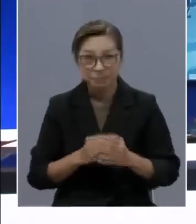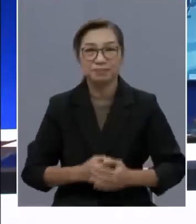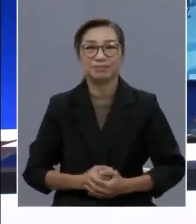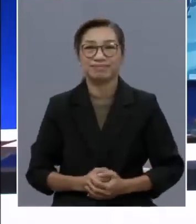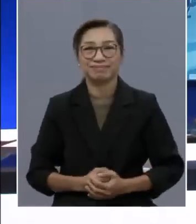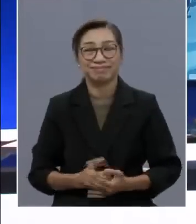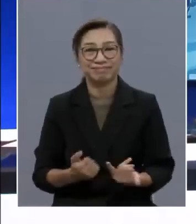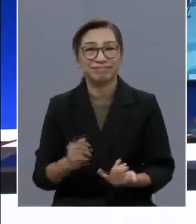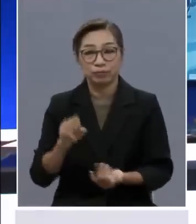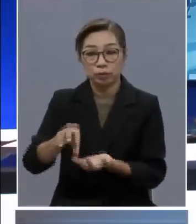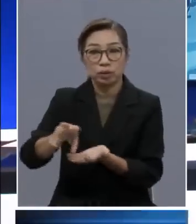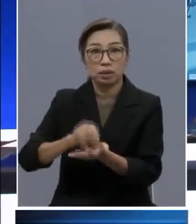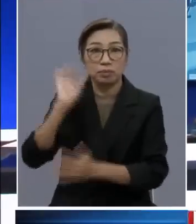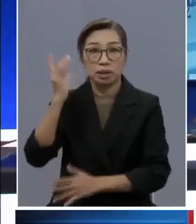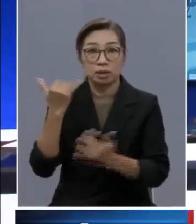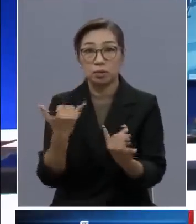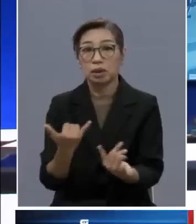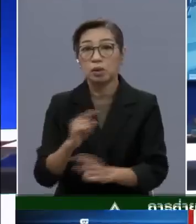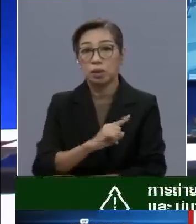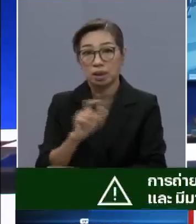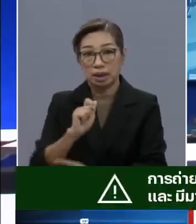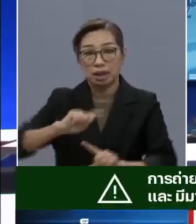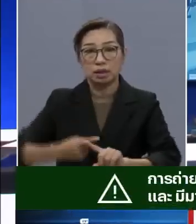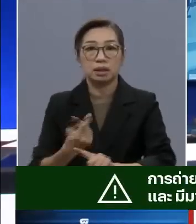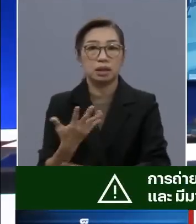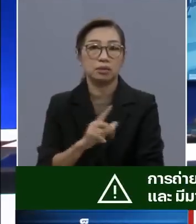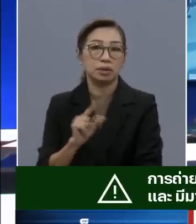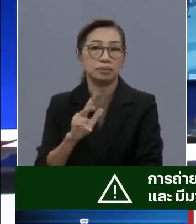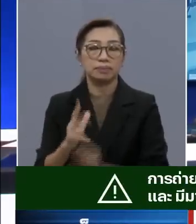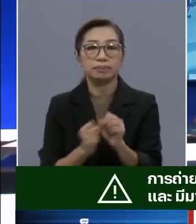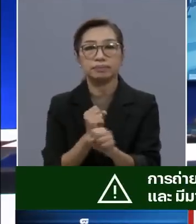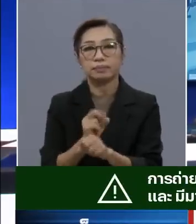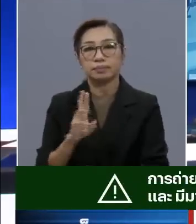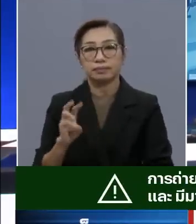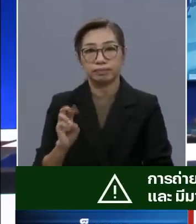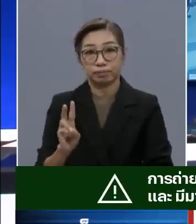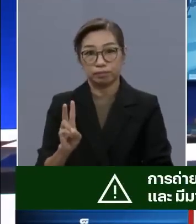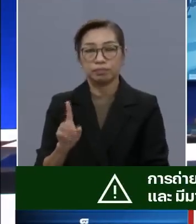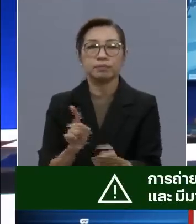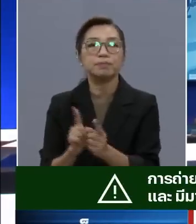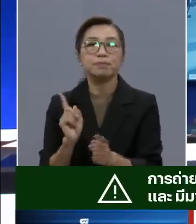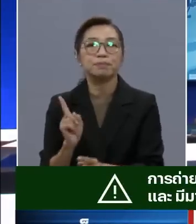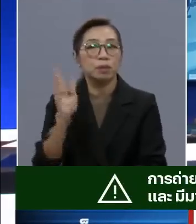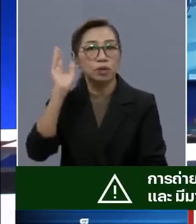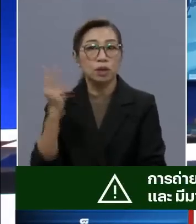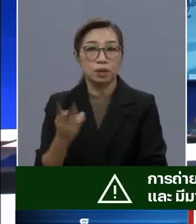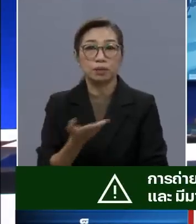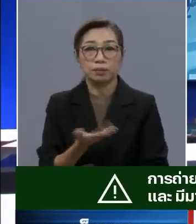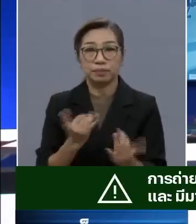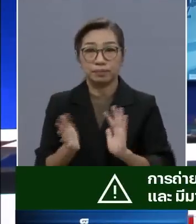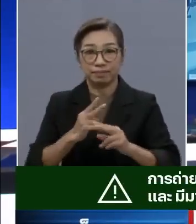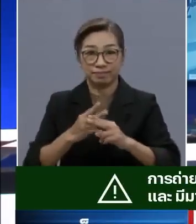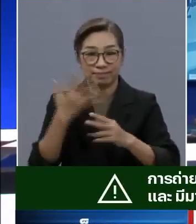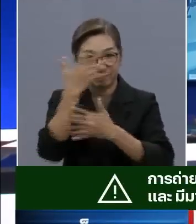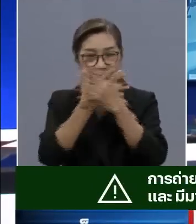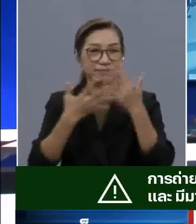สวัสดีครับ สวัสดีครับติดตามเก็บตกจากเนชั่นนะครับวันนี้อังคารที่23พฤษภาคม2566นะครับเช่นเคยครับอยู่กับผมณัสรคุณคุณยอดธีวัฒน์แล้วก็อาจารย์